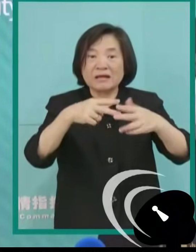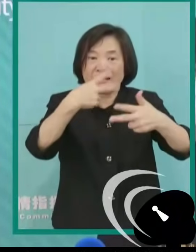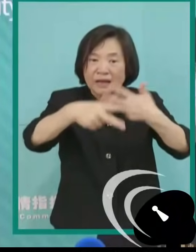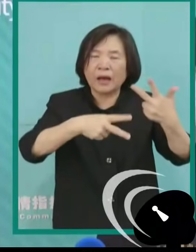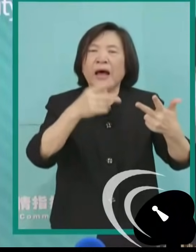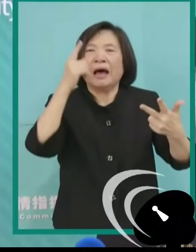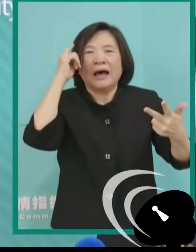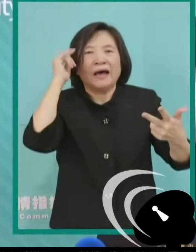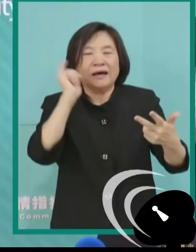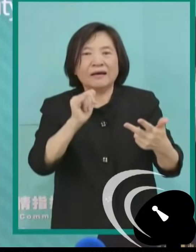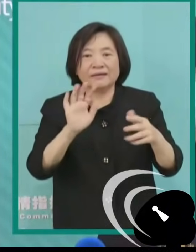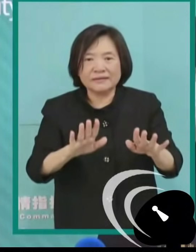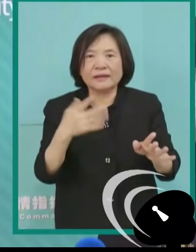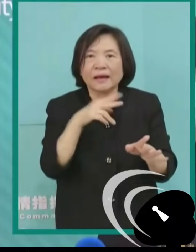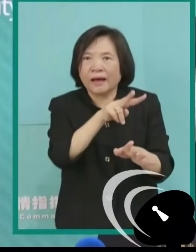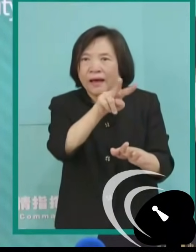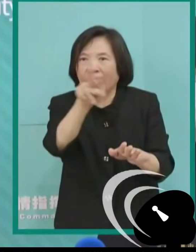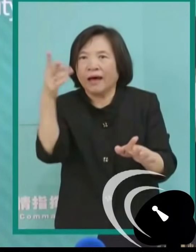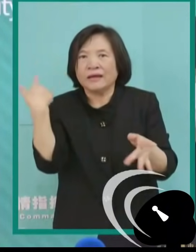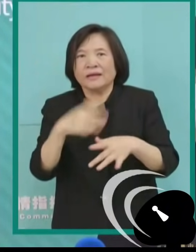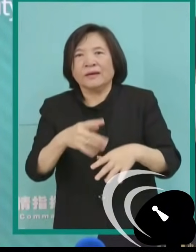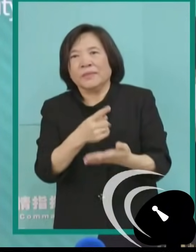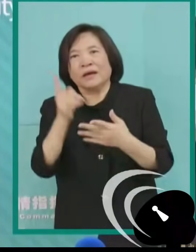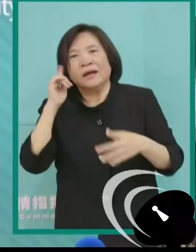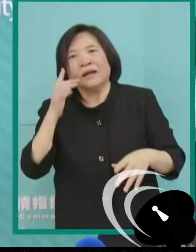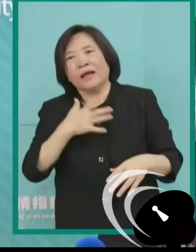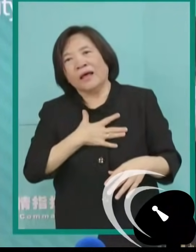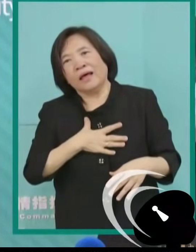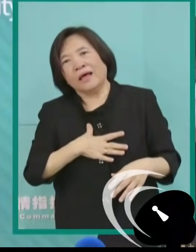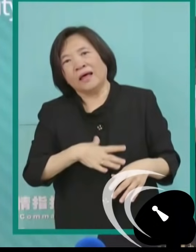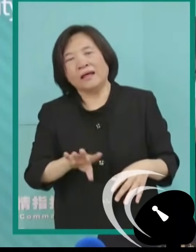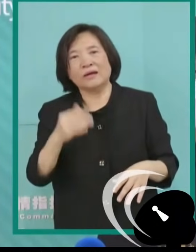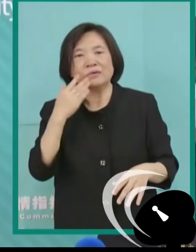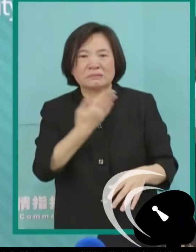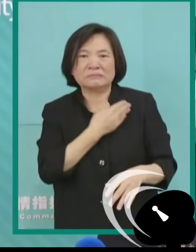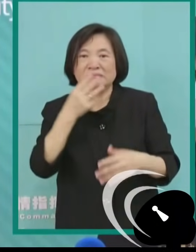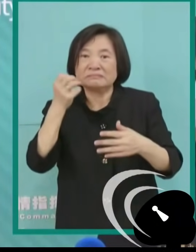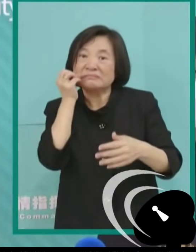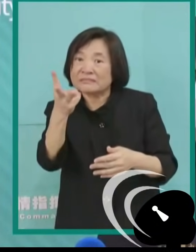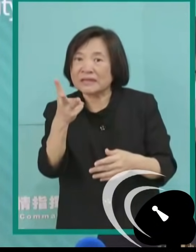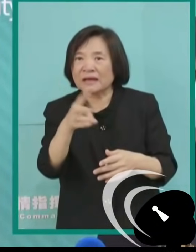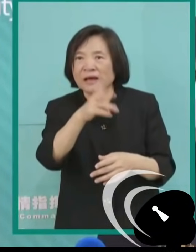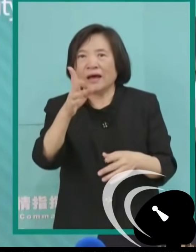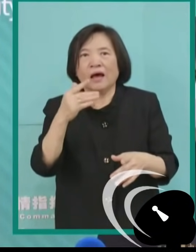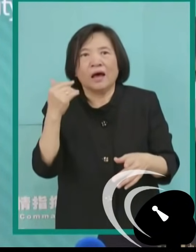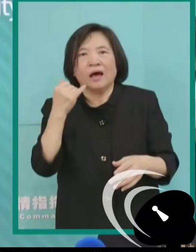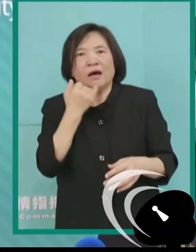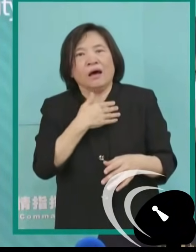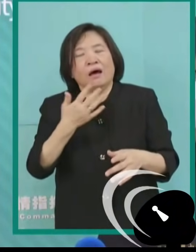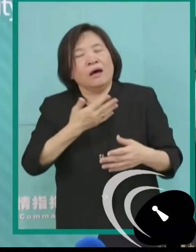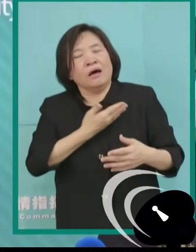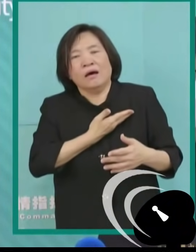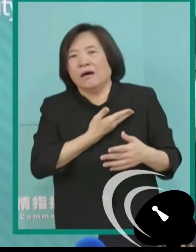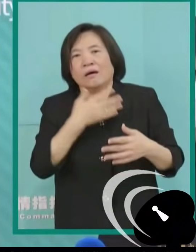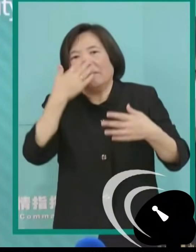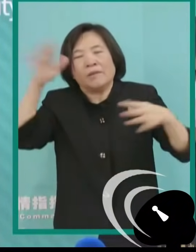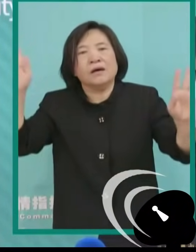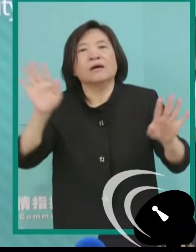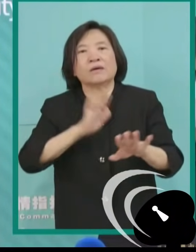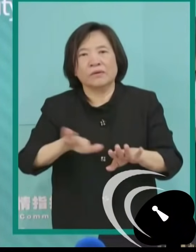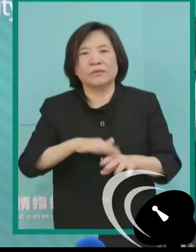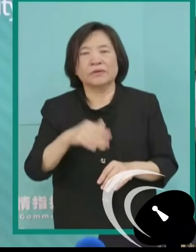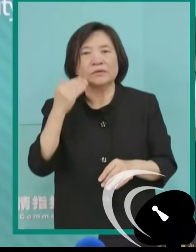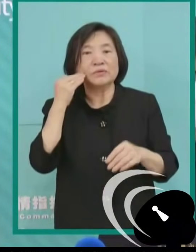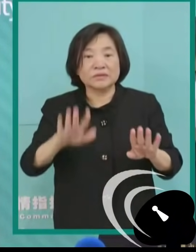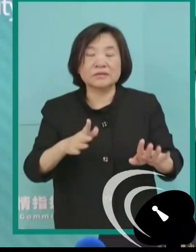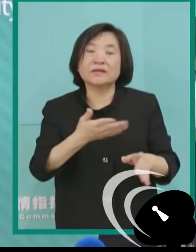道现在大家就已经哀哀叫了，再如果再撑3个月是极限了。那但是老实讲，现在一放松，你知道，说允